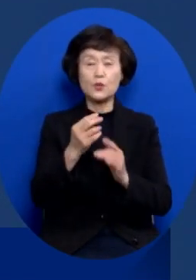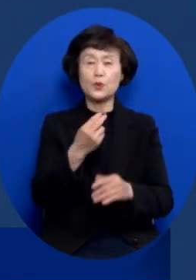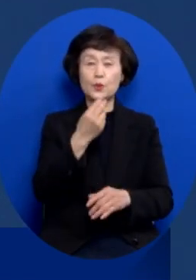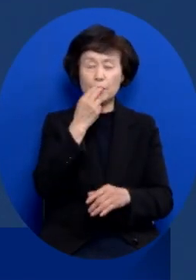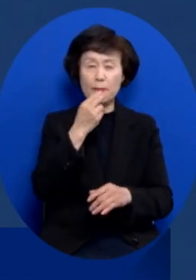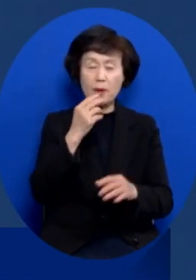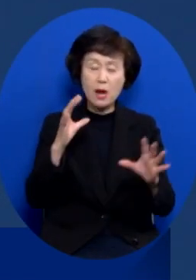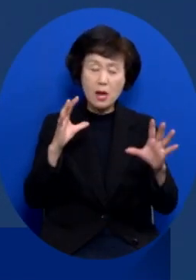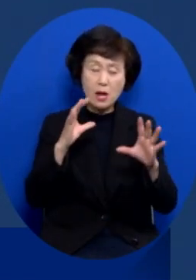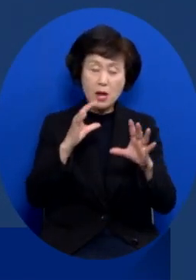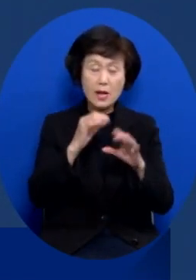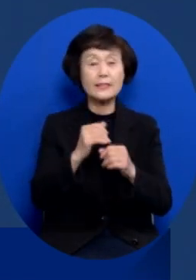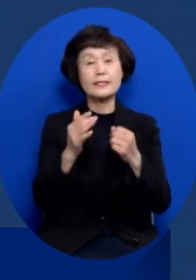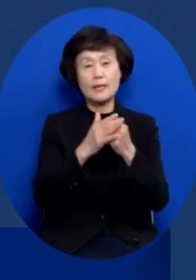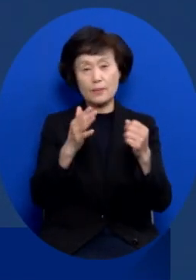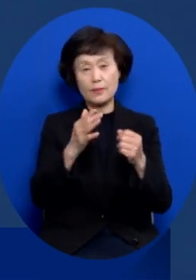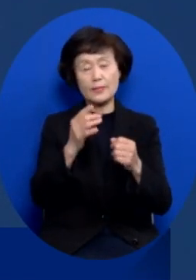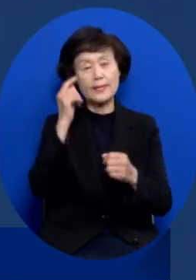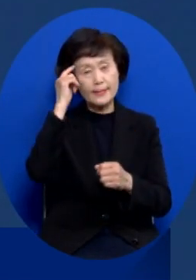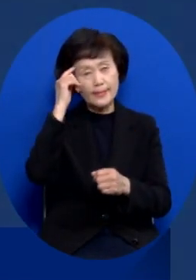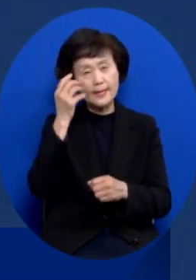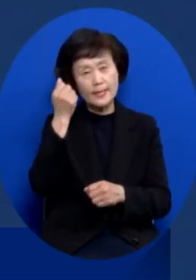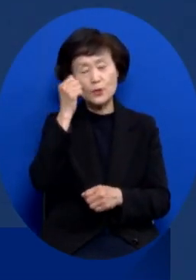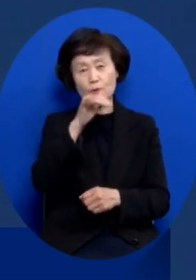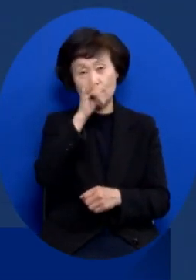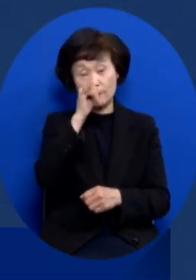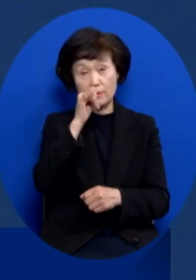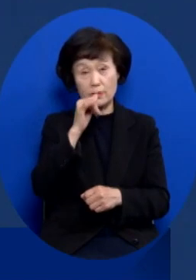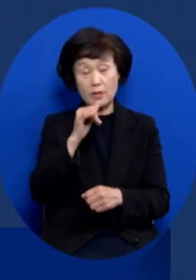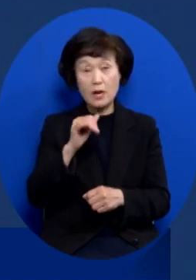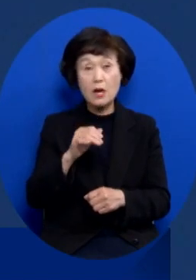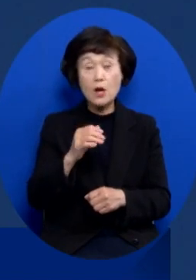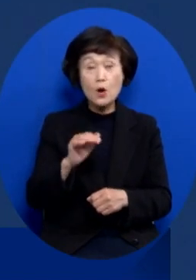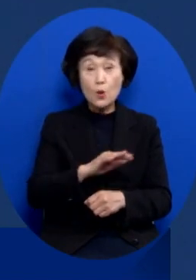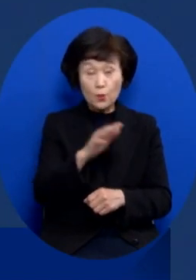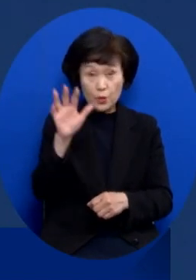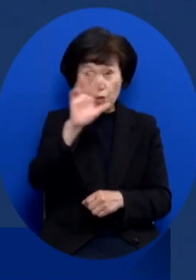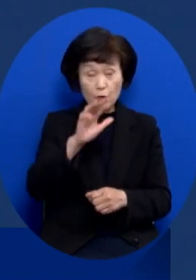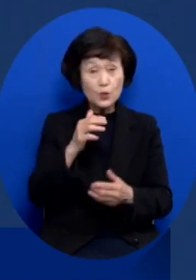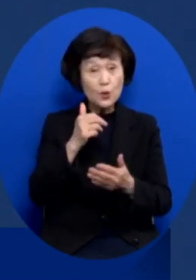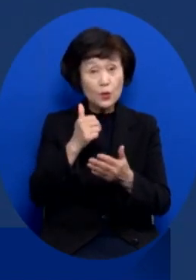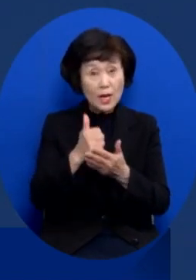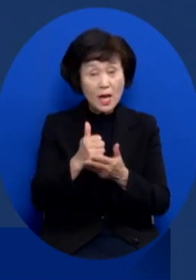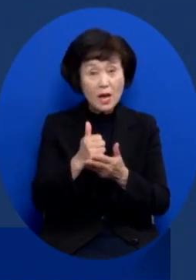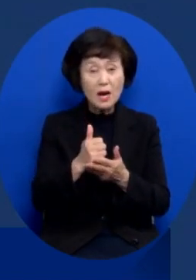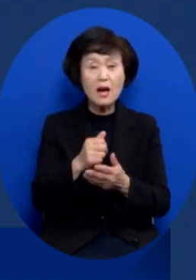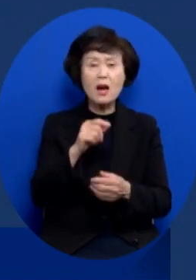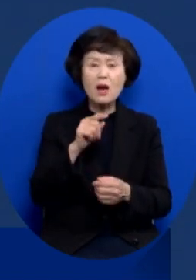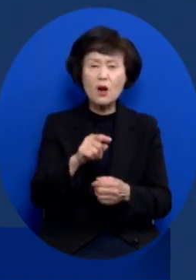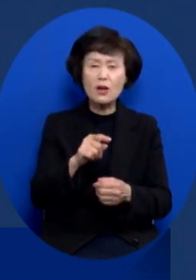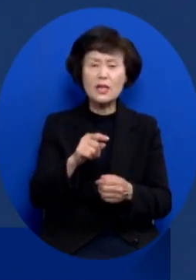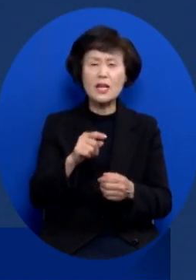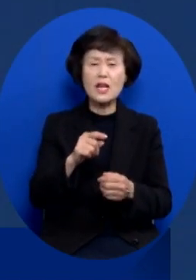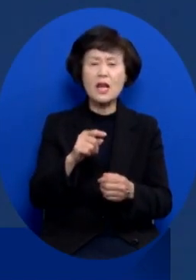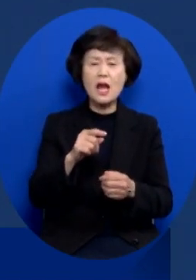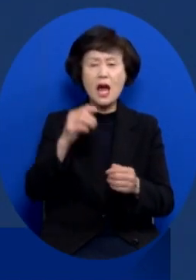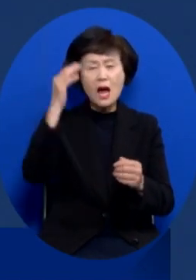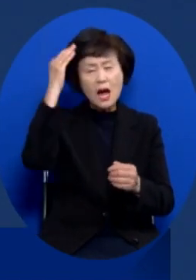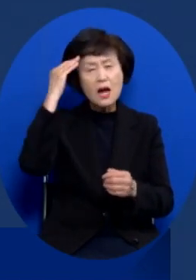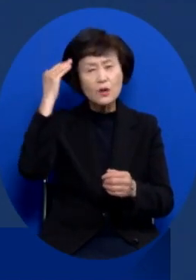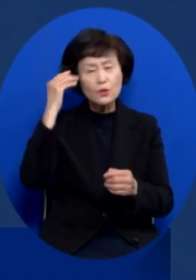잃어버렸기 때문이라고 저는 생각합니다. 우리 백석총회가 한국교회의 희망이 되고 또한